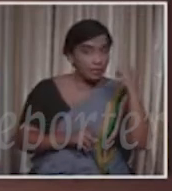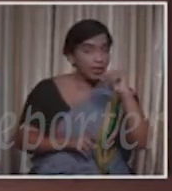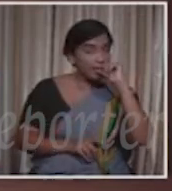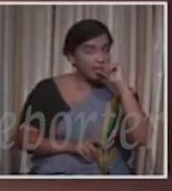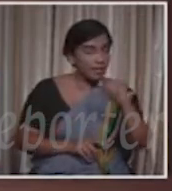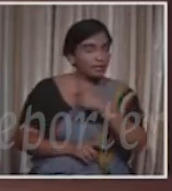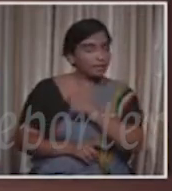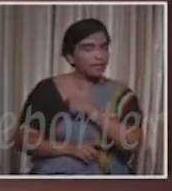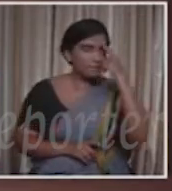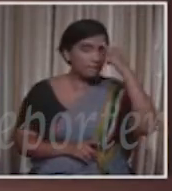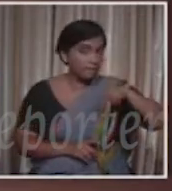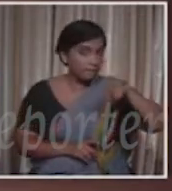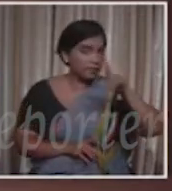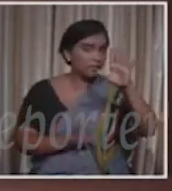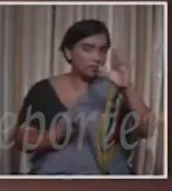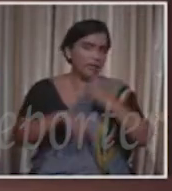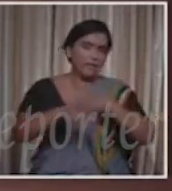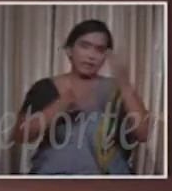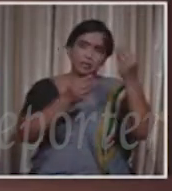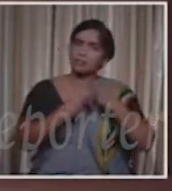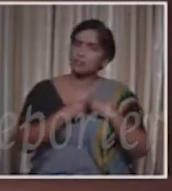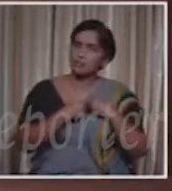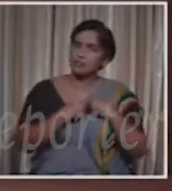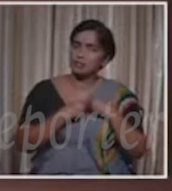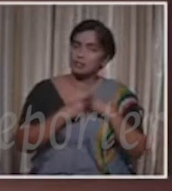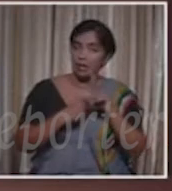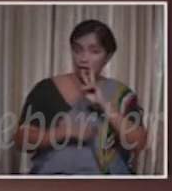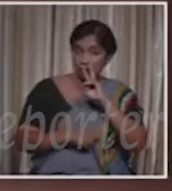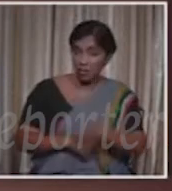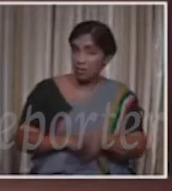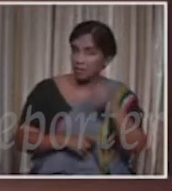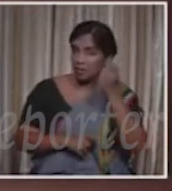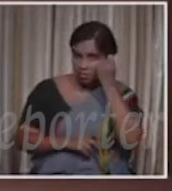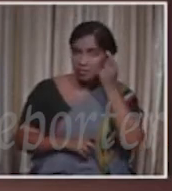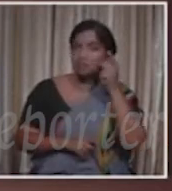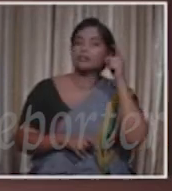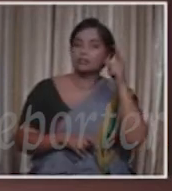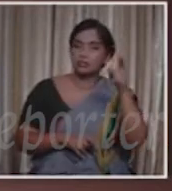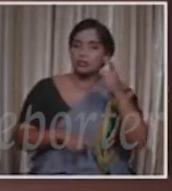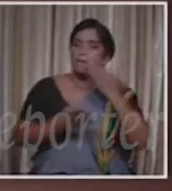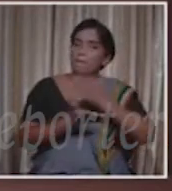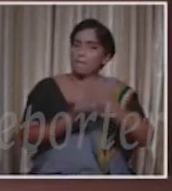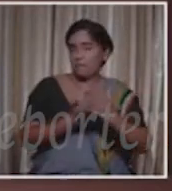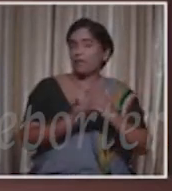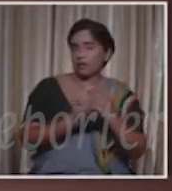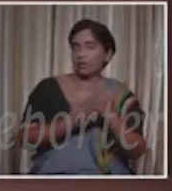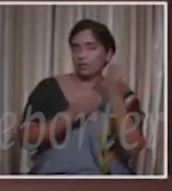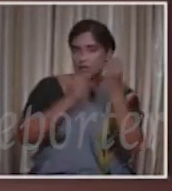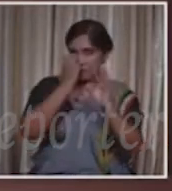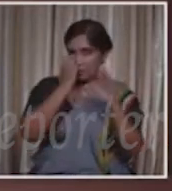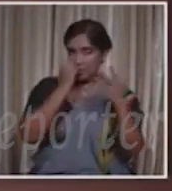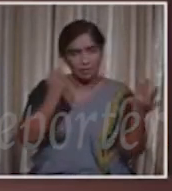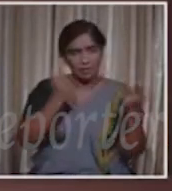කියපු කතාව ඇත්ත හෘද සාක්ෂිය කතාවක් නෙමෙයි ඒක. එහෙම නැත්නම් වංක කතාවක් නම් ඔබතුමා මට බාධා කරන්න ඉඩ